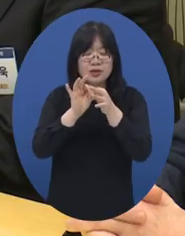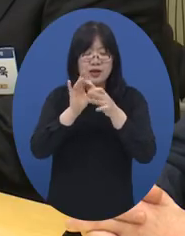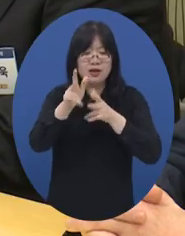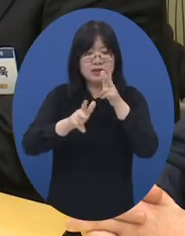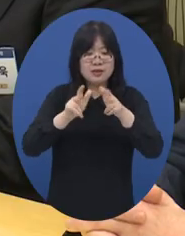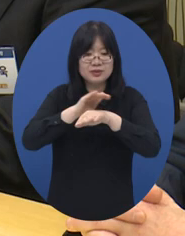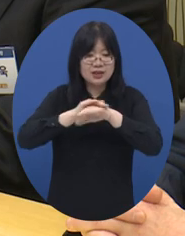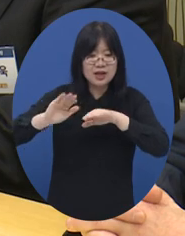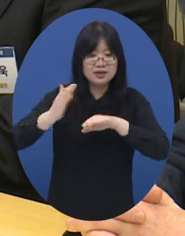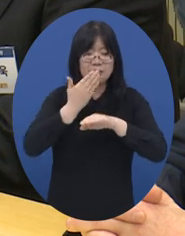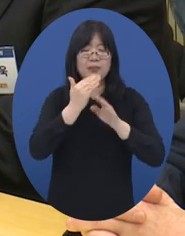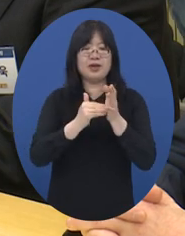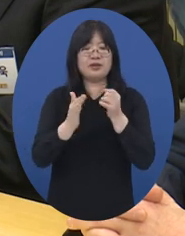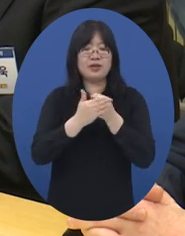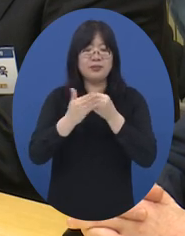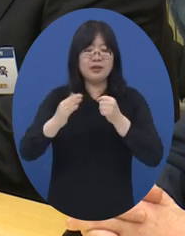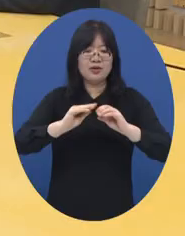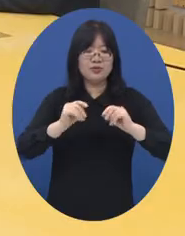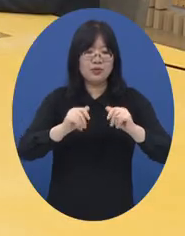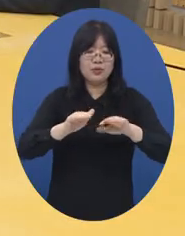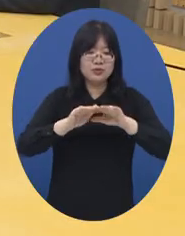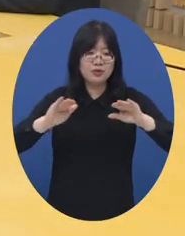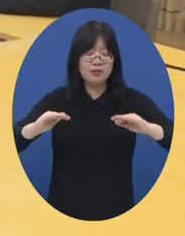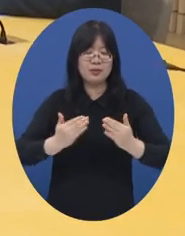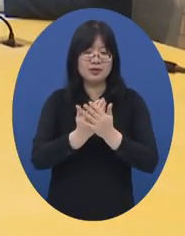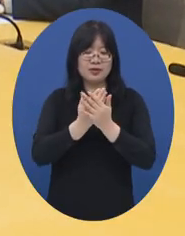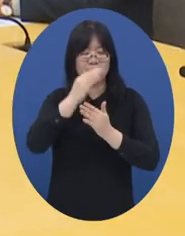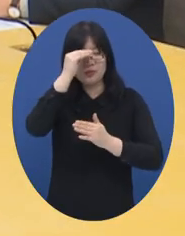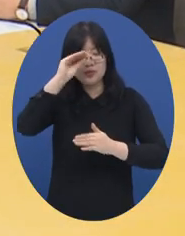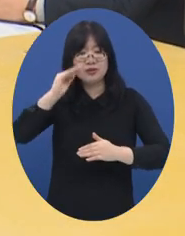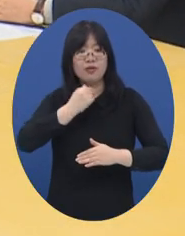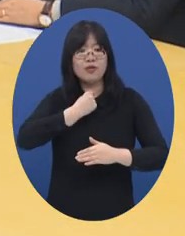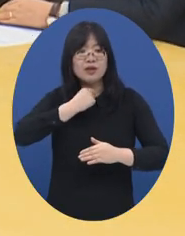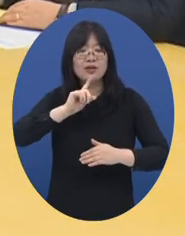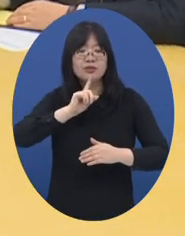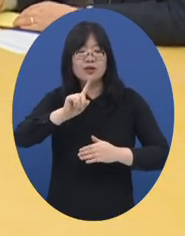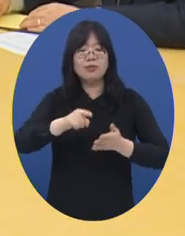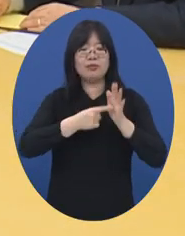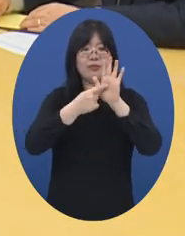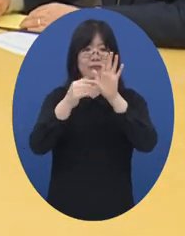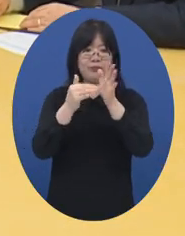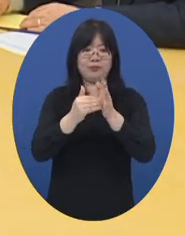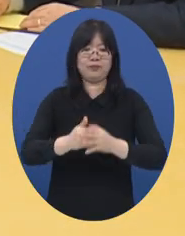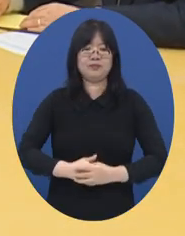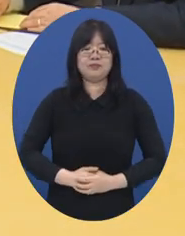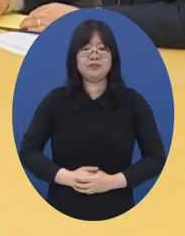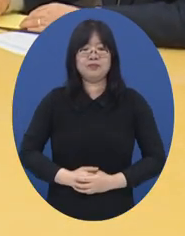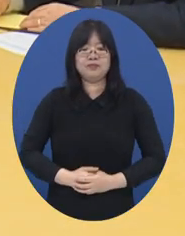사업이 제대로 지는데 국토 균형발전 의 모델이 되게 기대한다 고 말했습니다